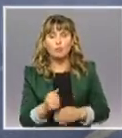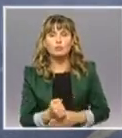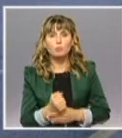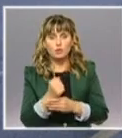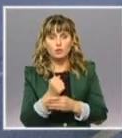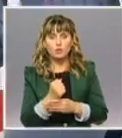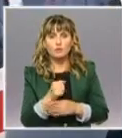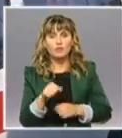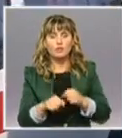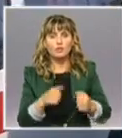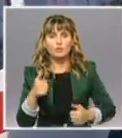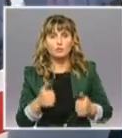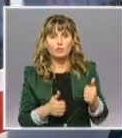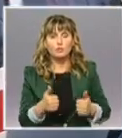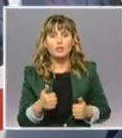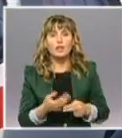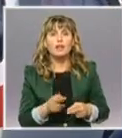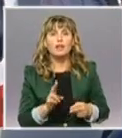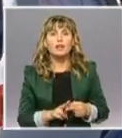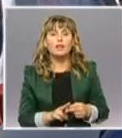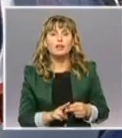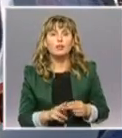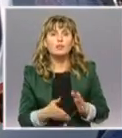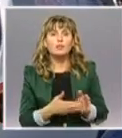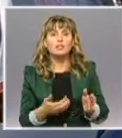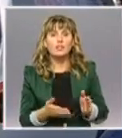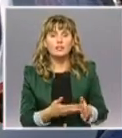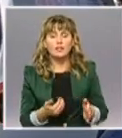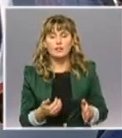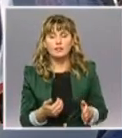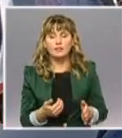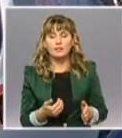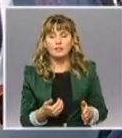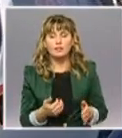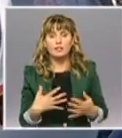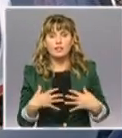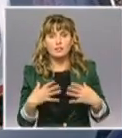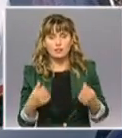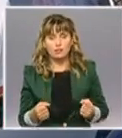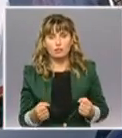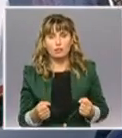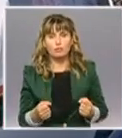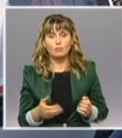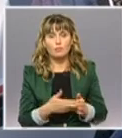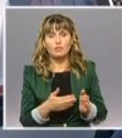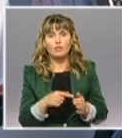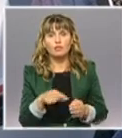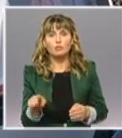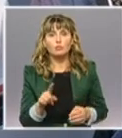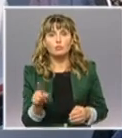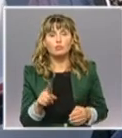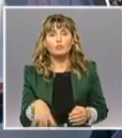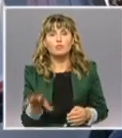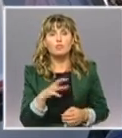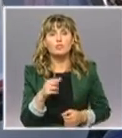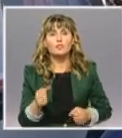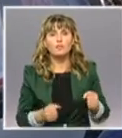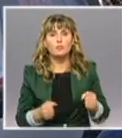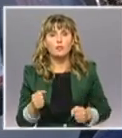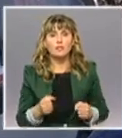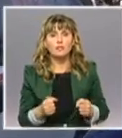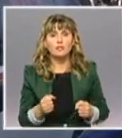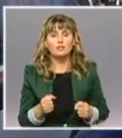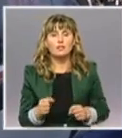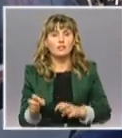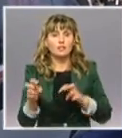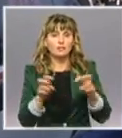поддерживают велоспорт. Велопробег это же призывает к здоровью, призывает к тому, чтобы слезть с автомобиля и сесть